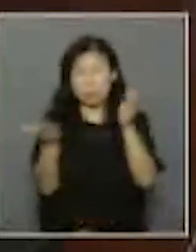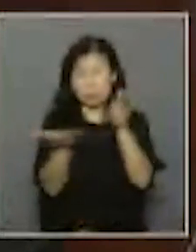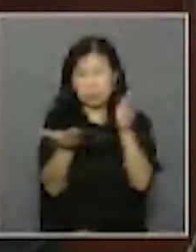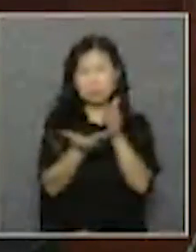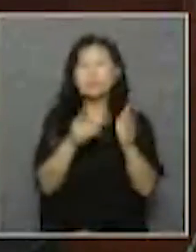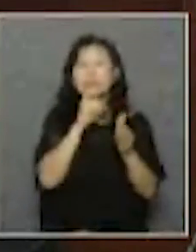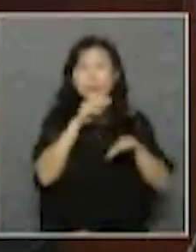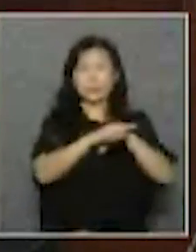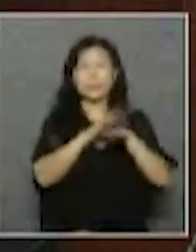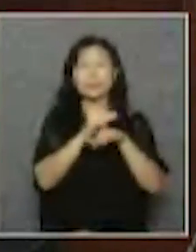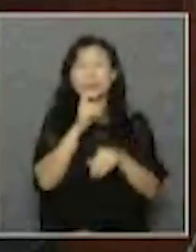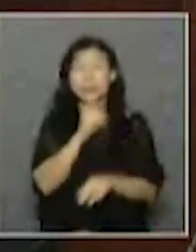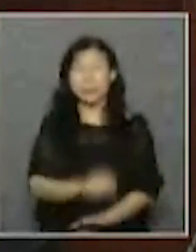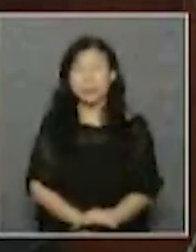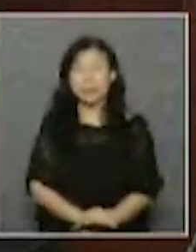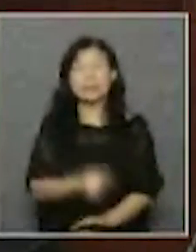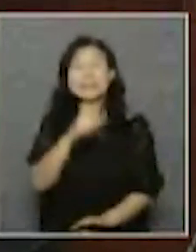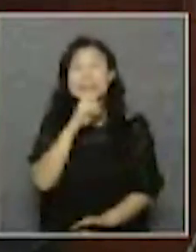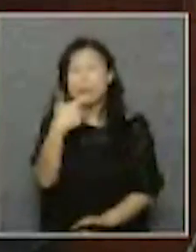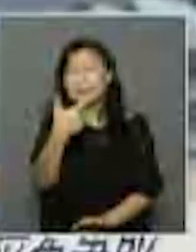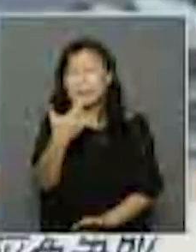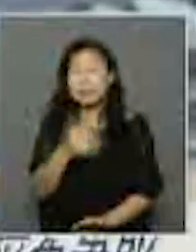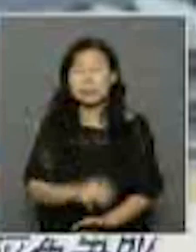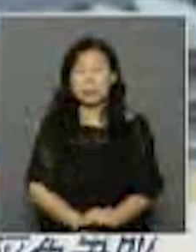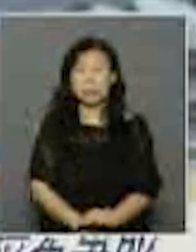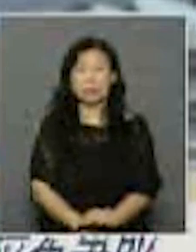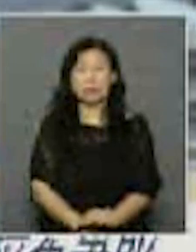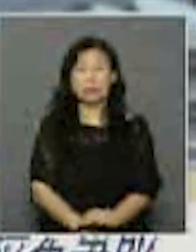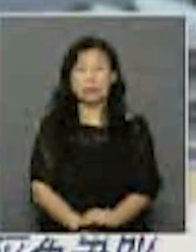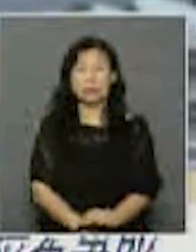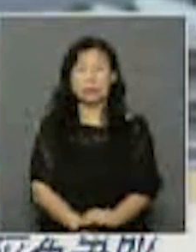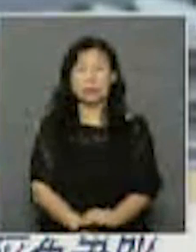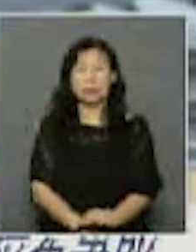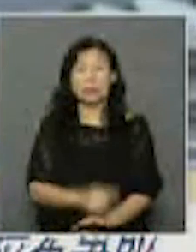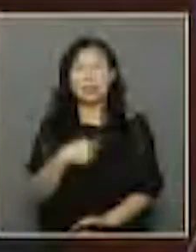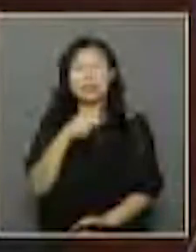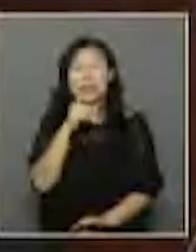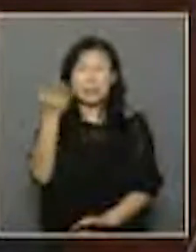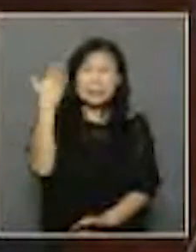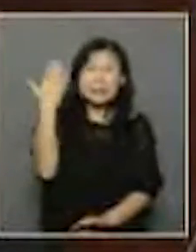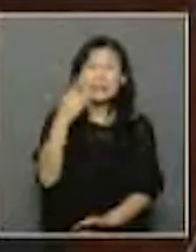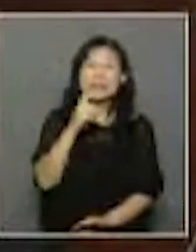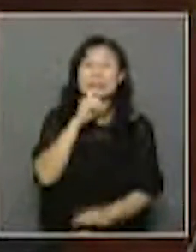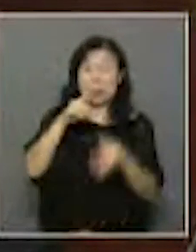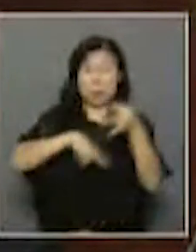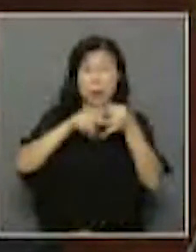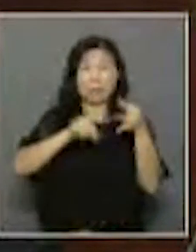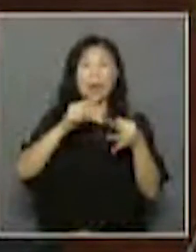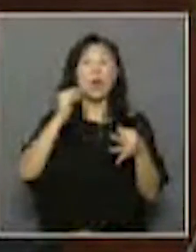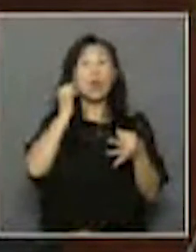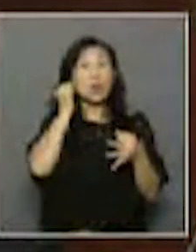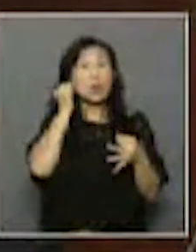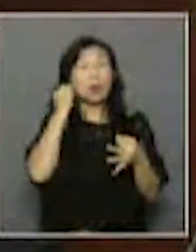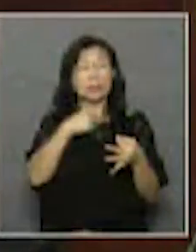嘅嗰個款額，就 咁佢 應該。剛才較早時咧，蔣麗雲議員亦都提出呢個係啱